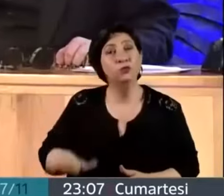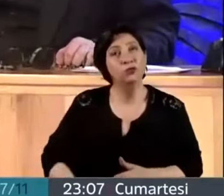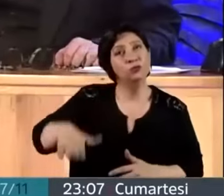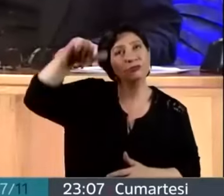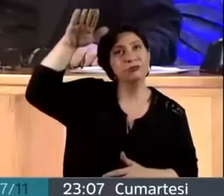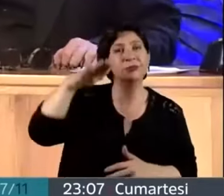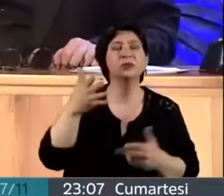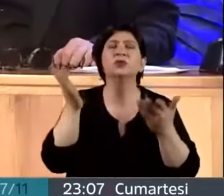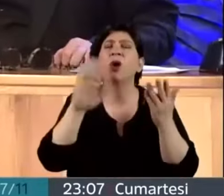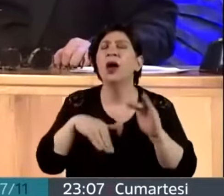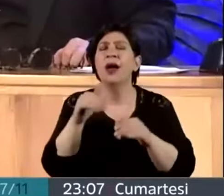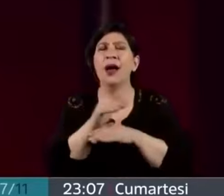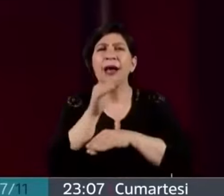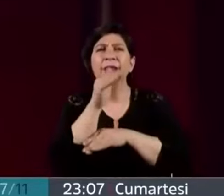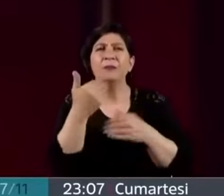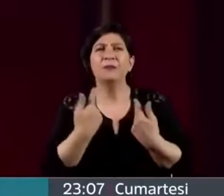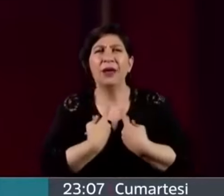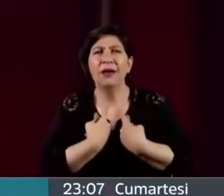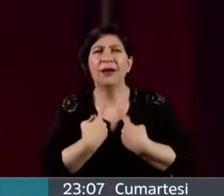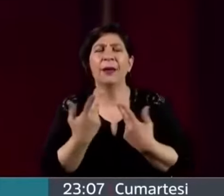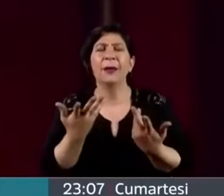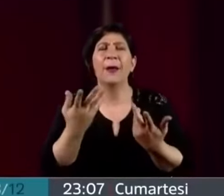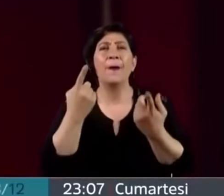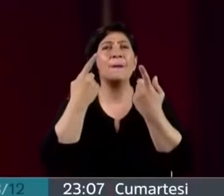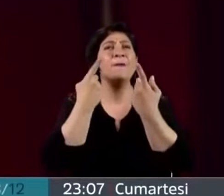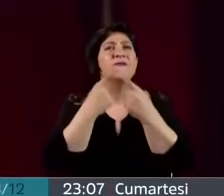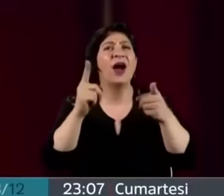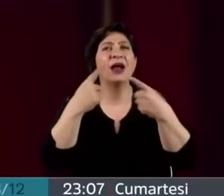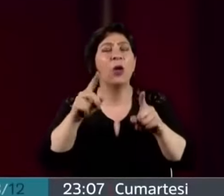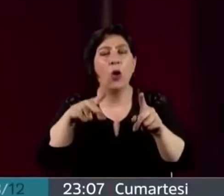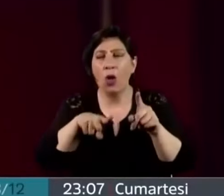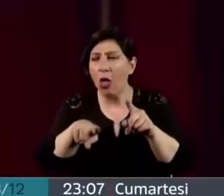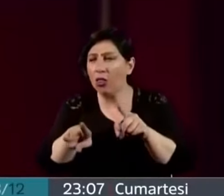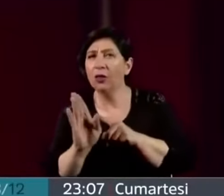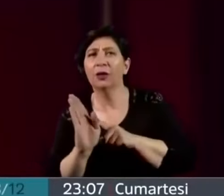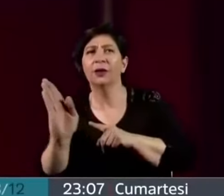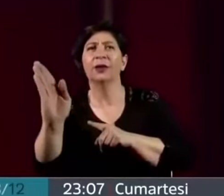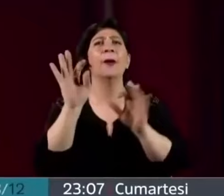Hı-hı. Sonra hayatında tabii ki başka rüzgarları esti.